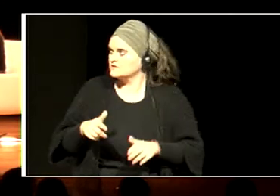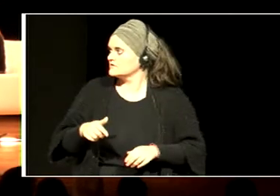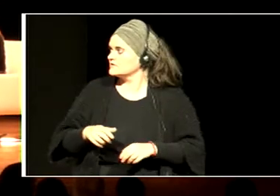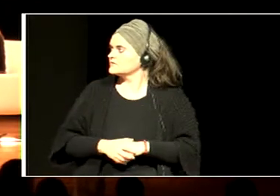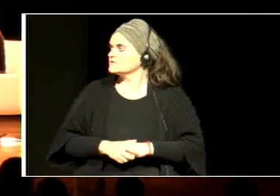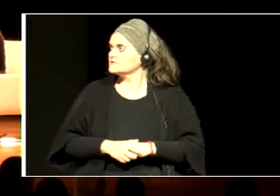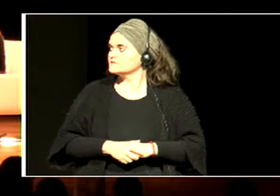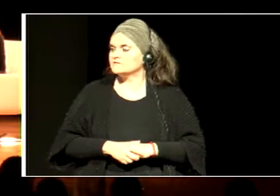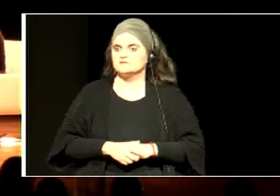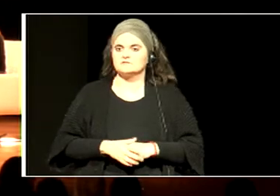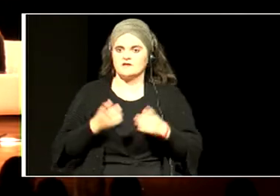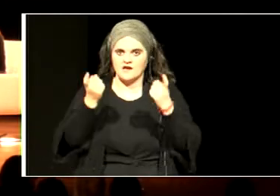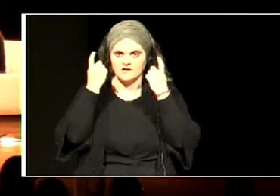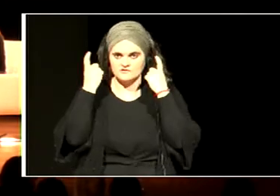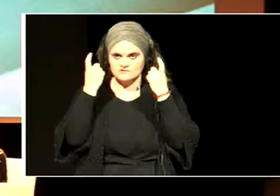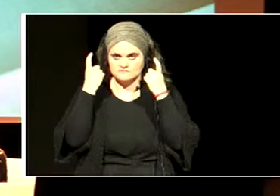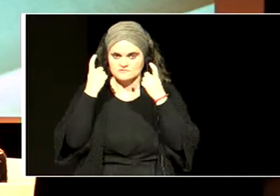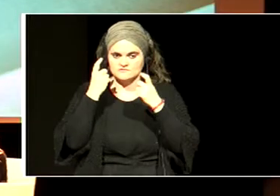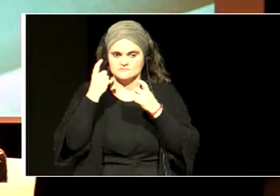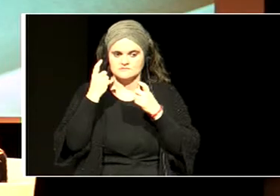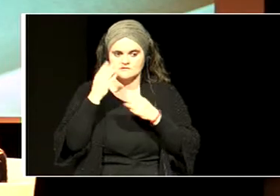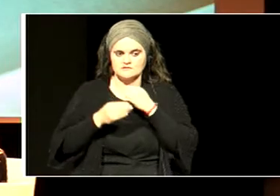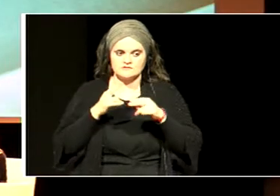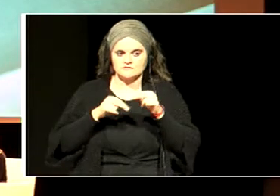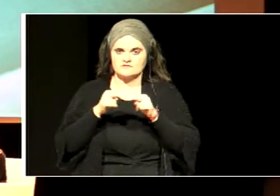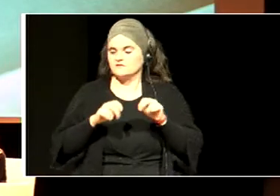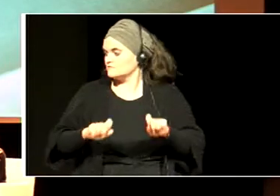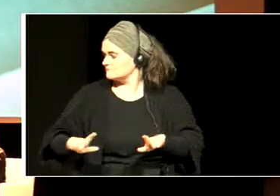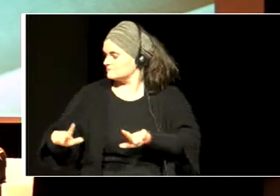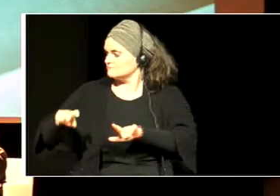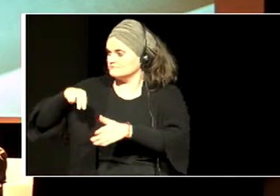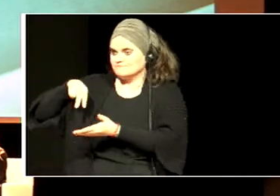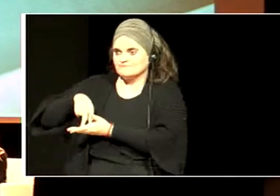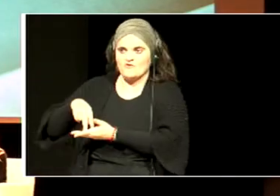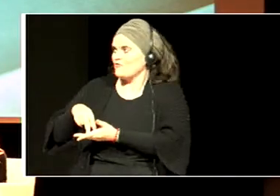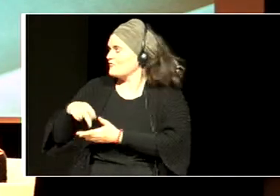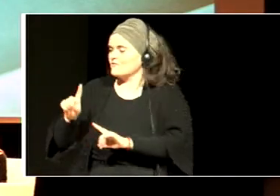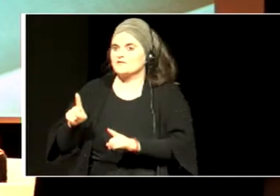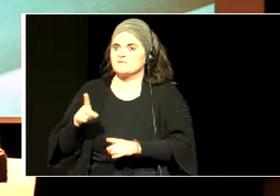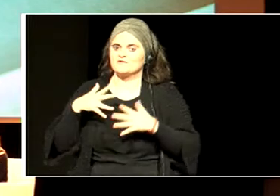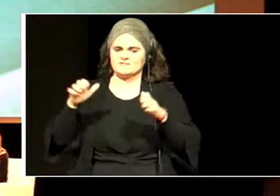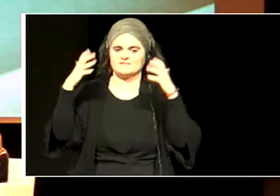ikastetxeko ikasleak, bideoaren egileak, ez dira estenatokira igoko, baina horrentzat ere, txalo beroa.